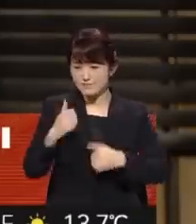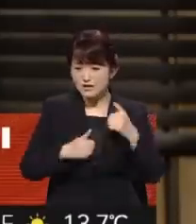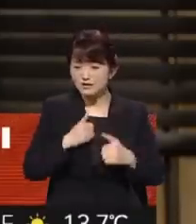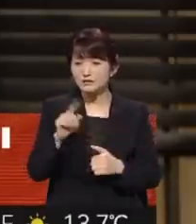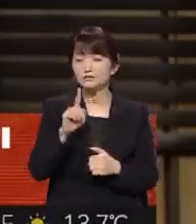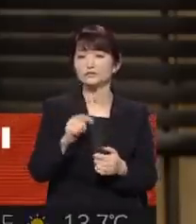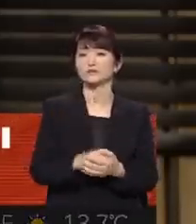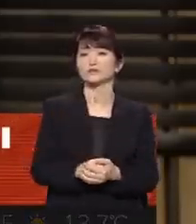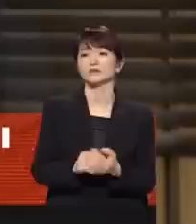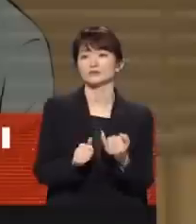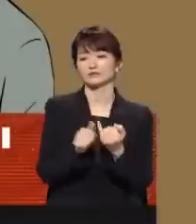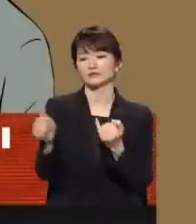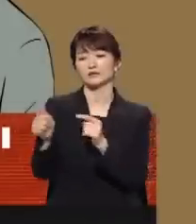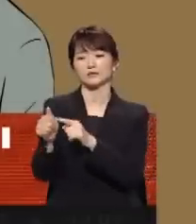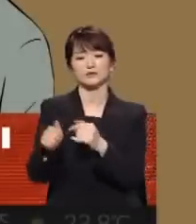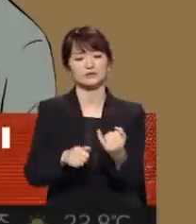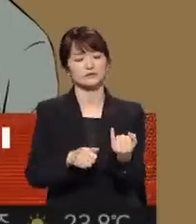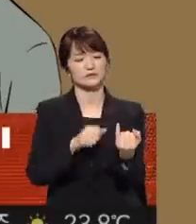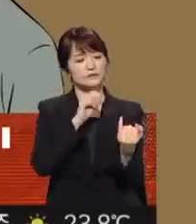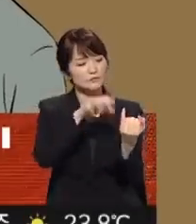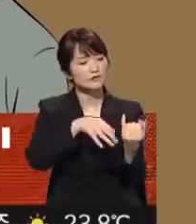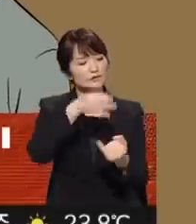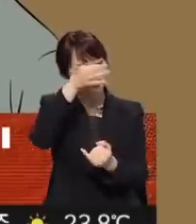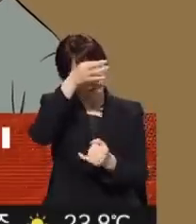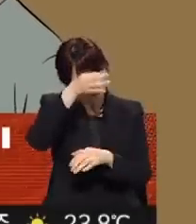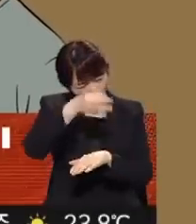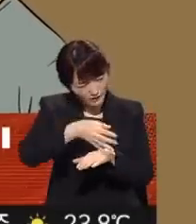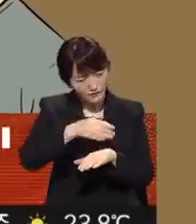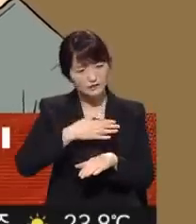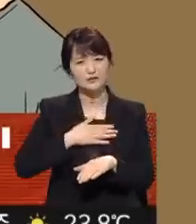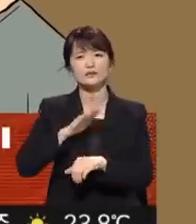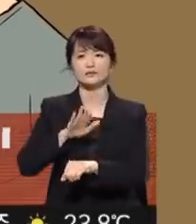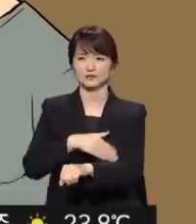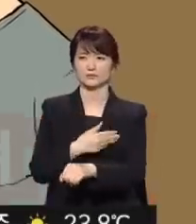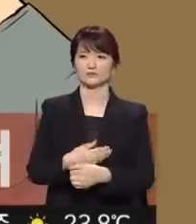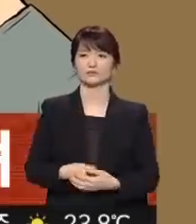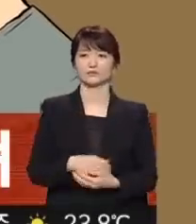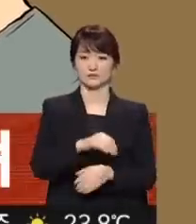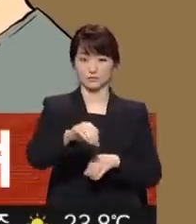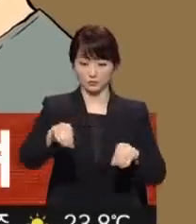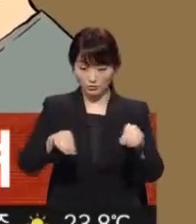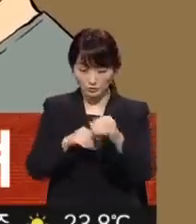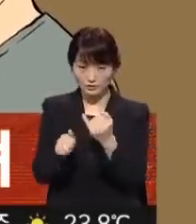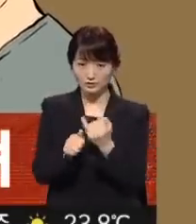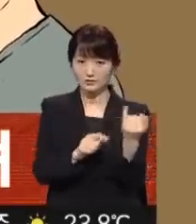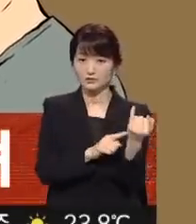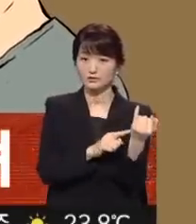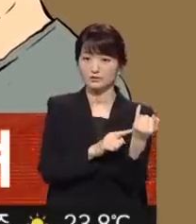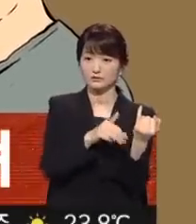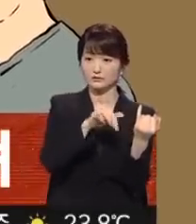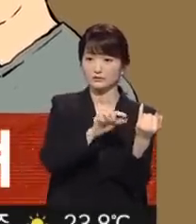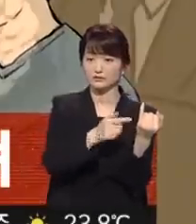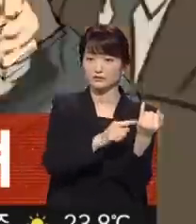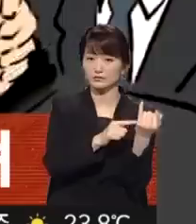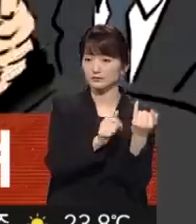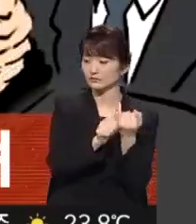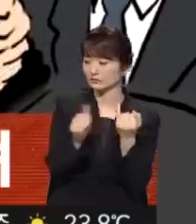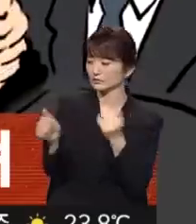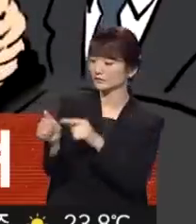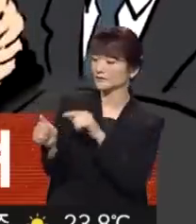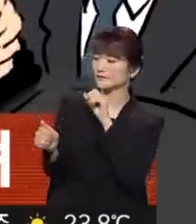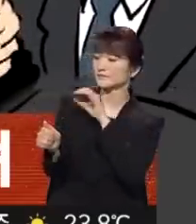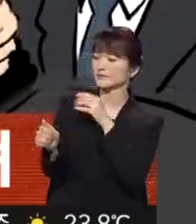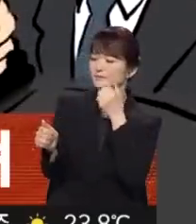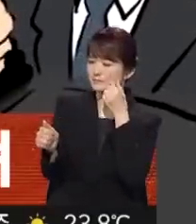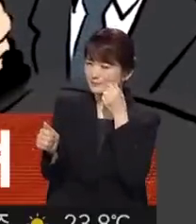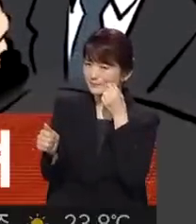경우는 미안해 내가 좀 잘못했지라고 하니까 오히려 아내가 이천시 아내가 남편을 더 얘기를